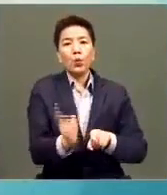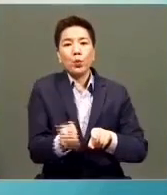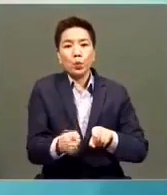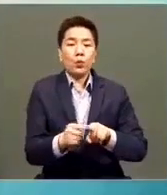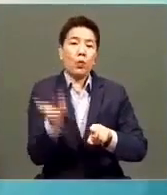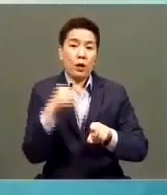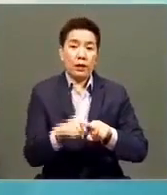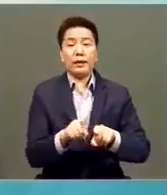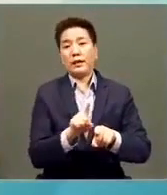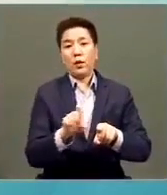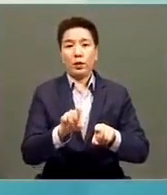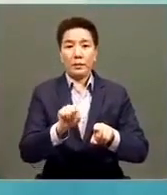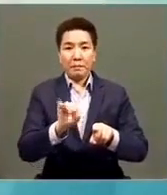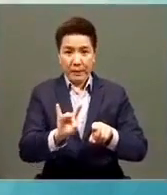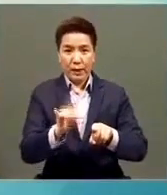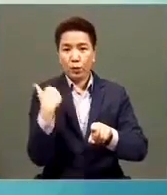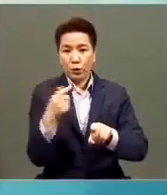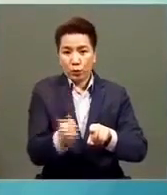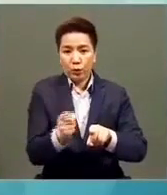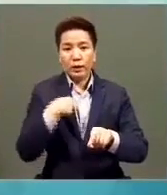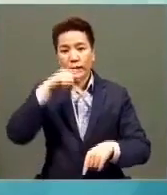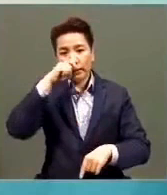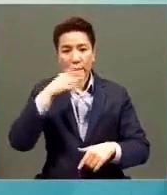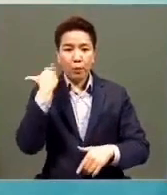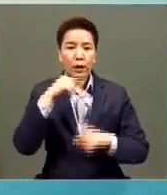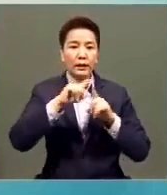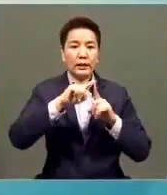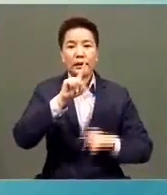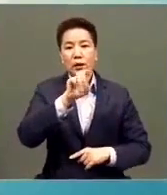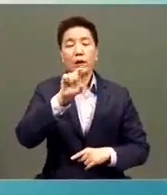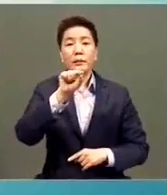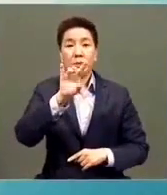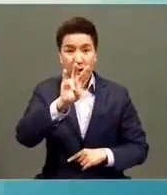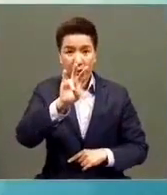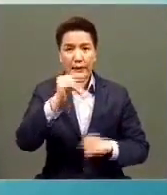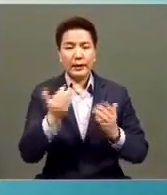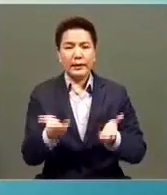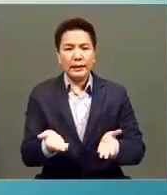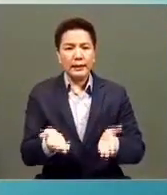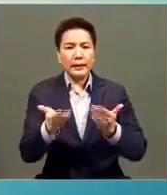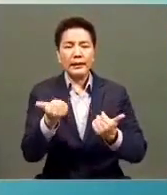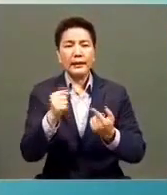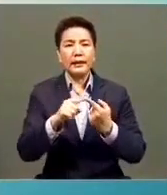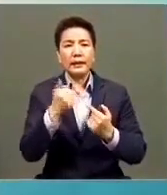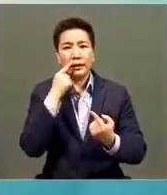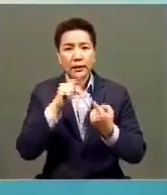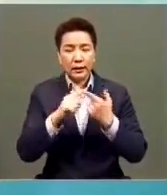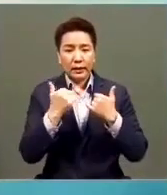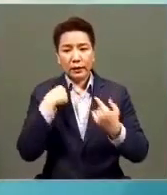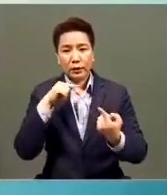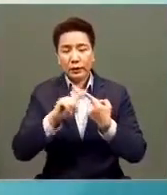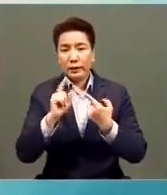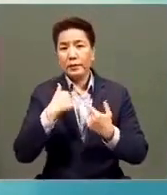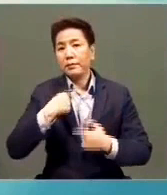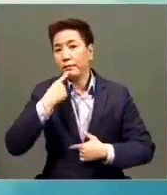ค่ะยังอยู่ที่128เมื่อวานนี้ก็127นะคะลำดับเราก็ดีขึ้นนิดหน่อยที่สำคัญก็ค